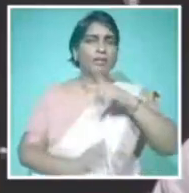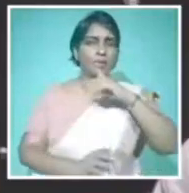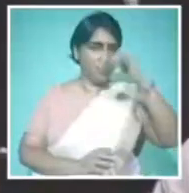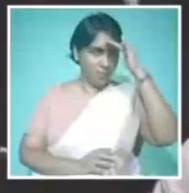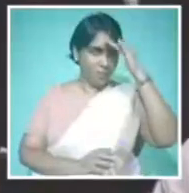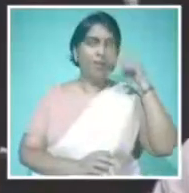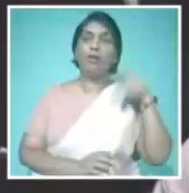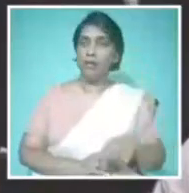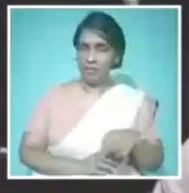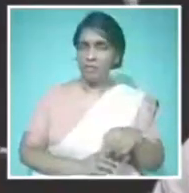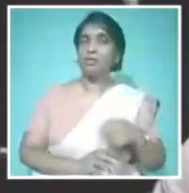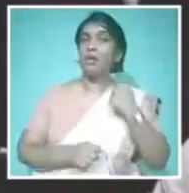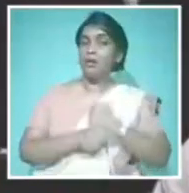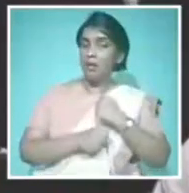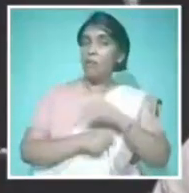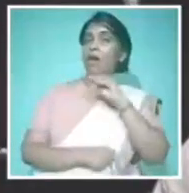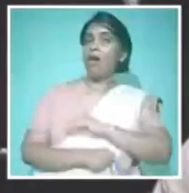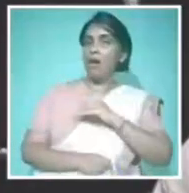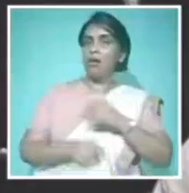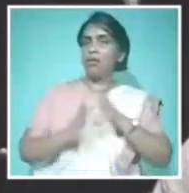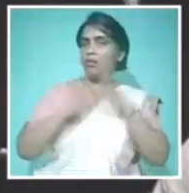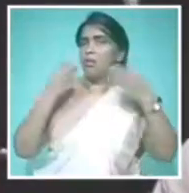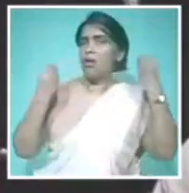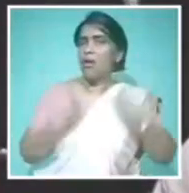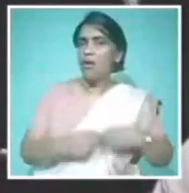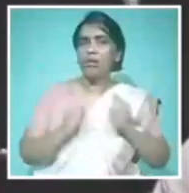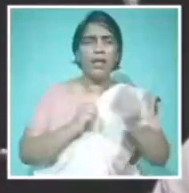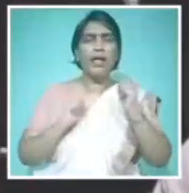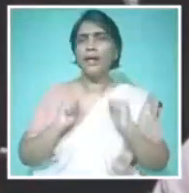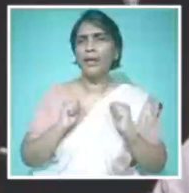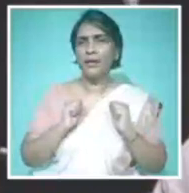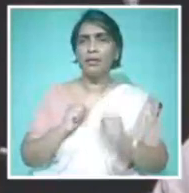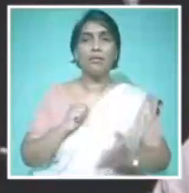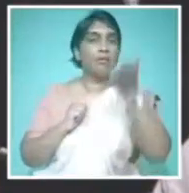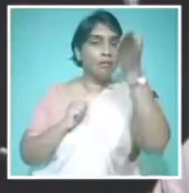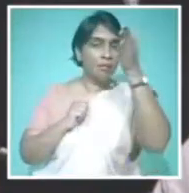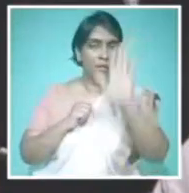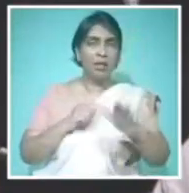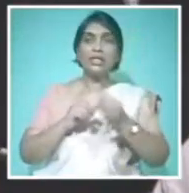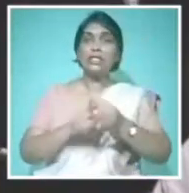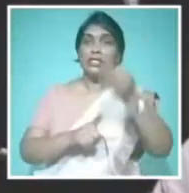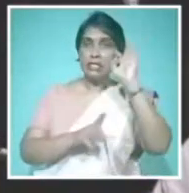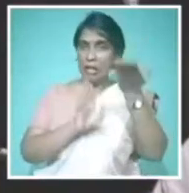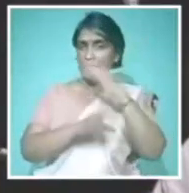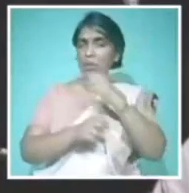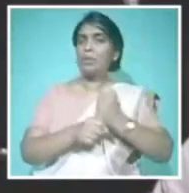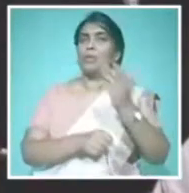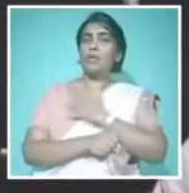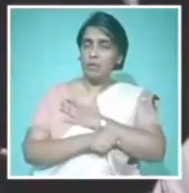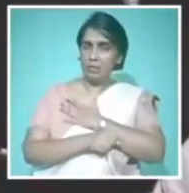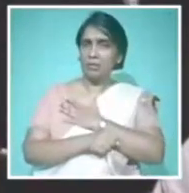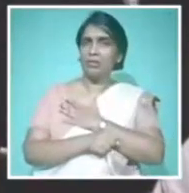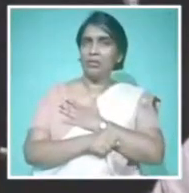කතානායකතුමනි අද රාජ්‍ය ආදායම මේ තරම් අහිමිවන තත්ත්වයට පත් වුණේයි මෙතුමන් ළඟ හිටපු ජනාධිපති ගෝඨාභය